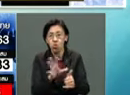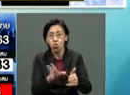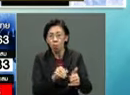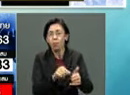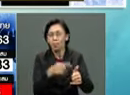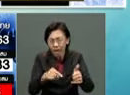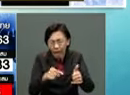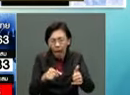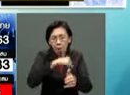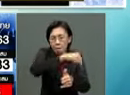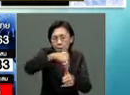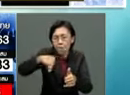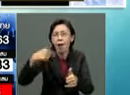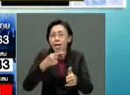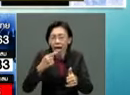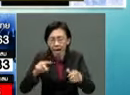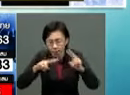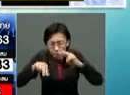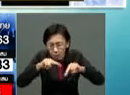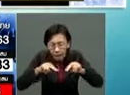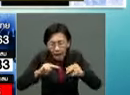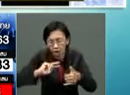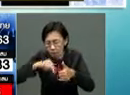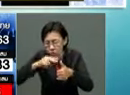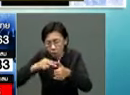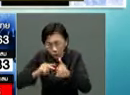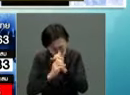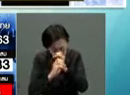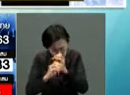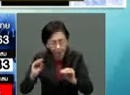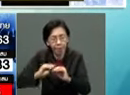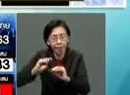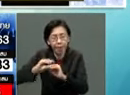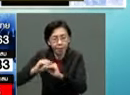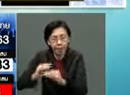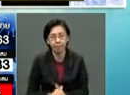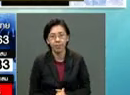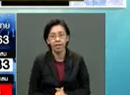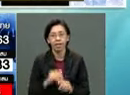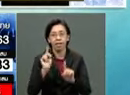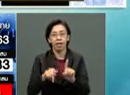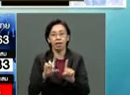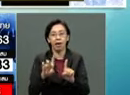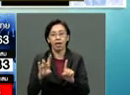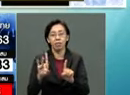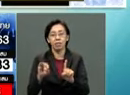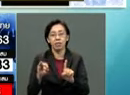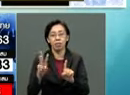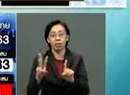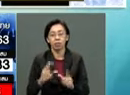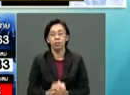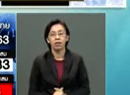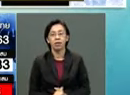วก็ไปตรวจขอไปตรวจเพิ่มเพราะว่ามีประวัติสัมผัสอย่างนี้ฮะเพียงแค่ 1,186 ร